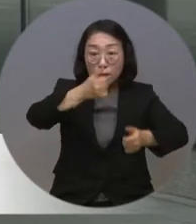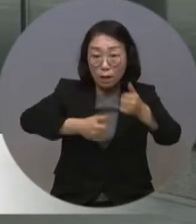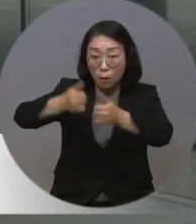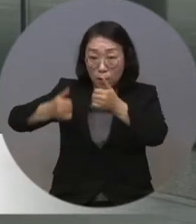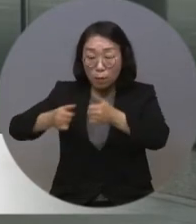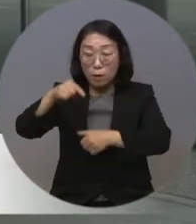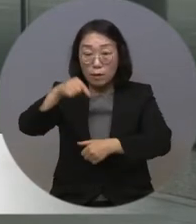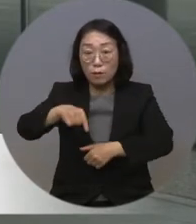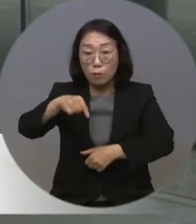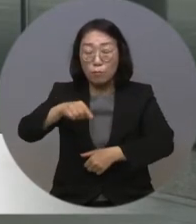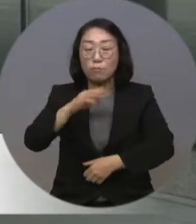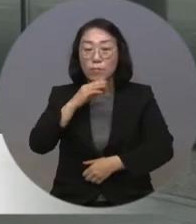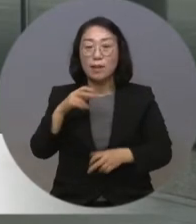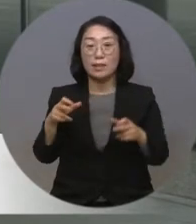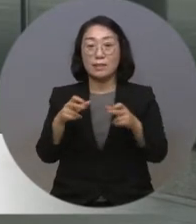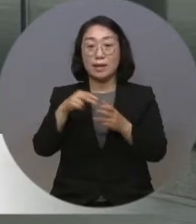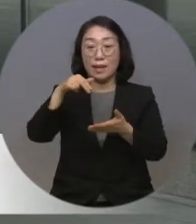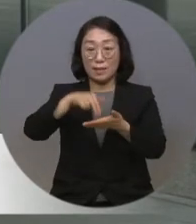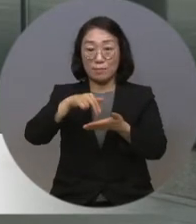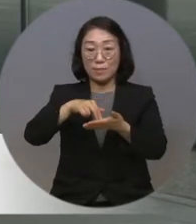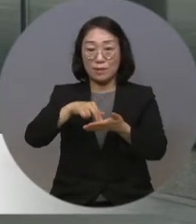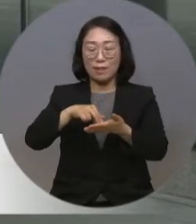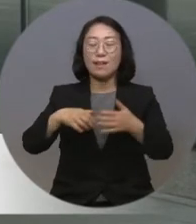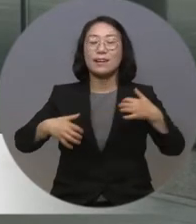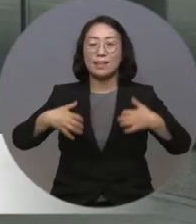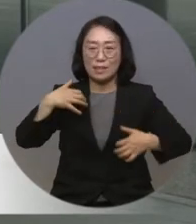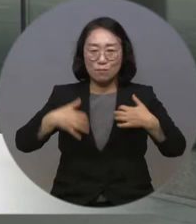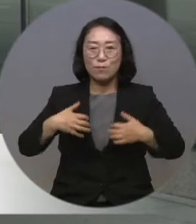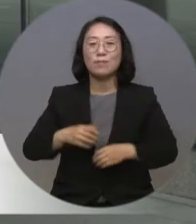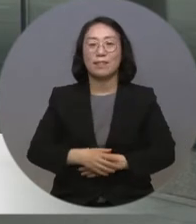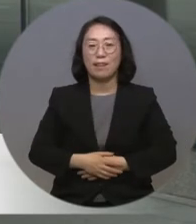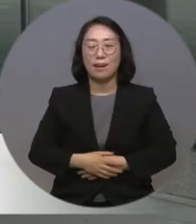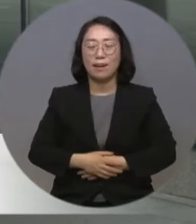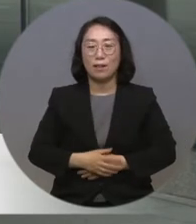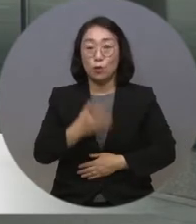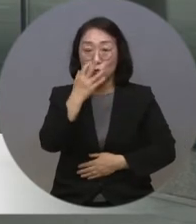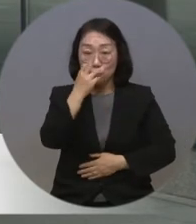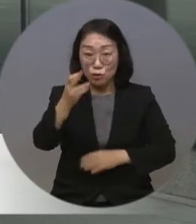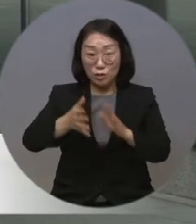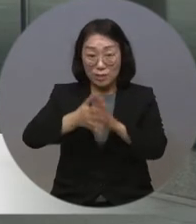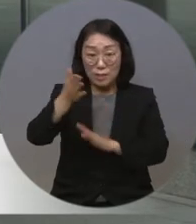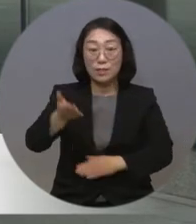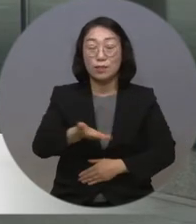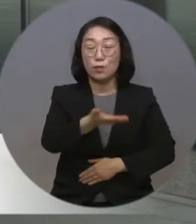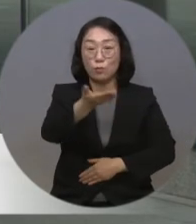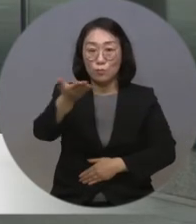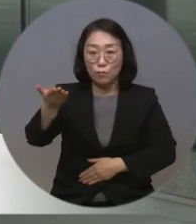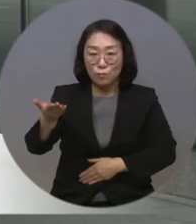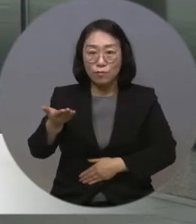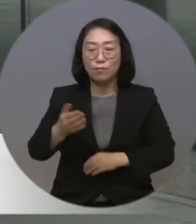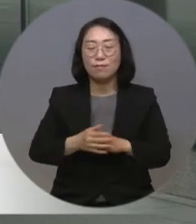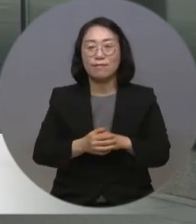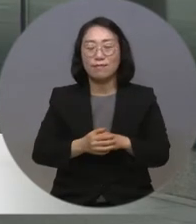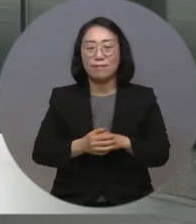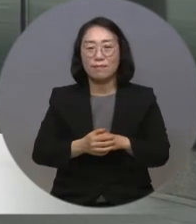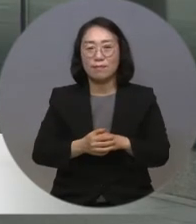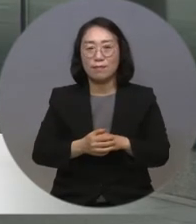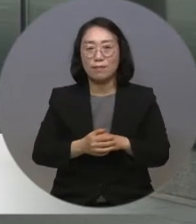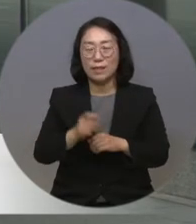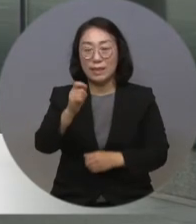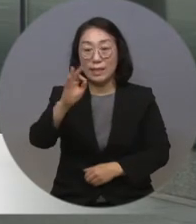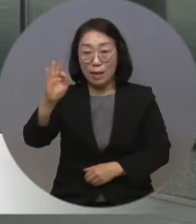것을 장애인의 한 사람으로서 기쁘게 생각합니다. 순천시 장애인체육회에서도 순천시